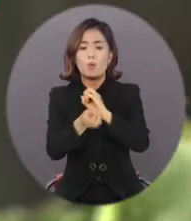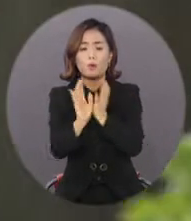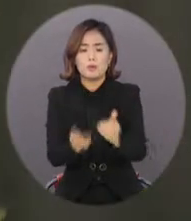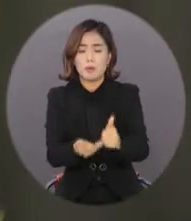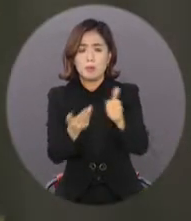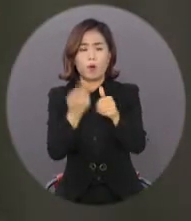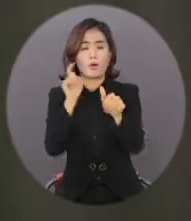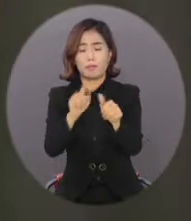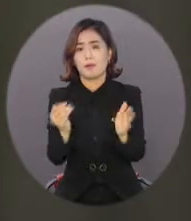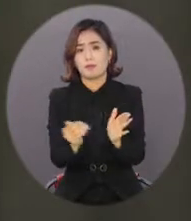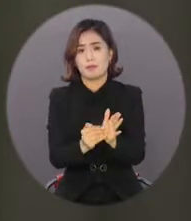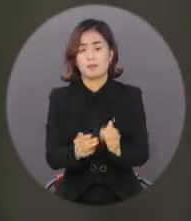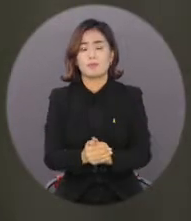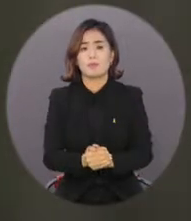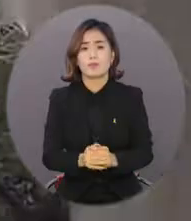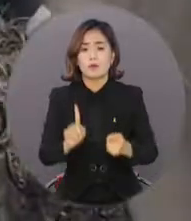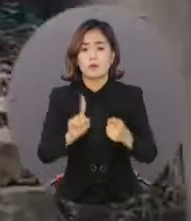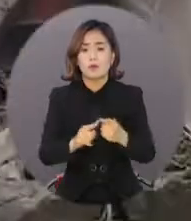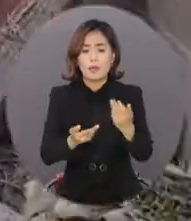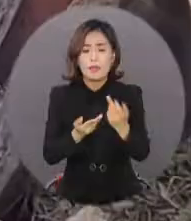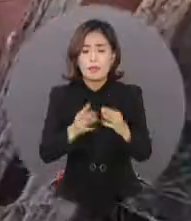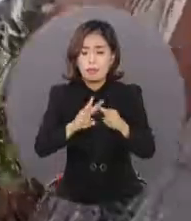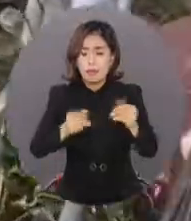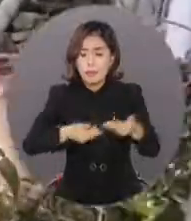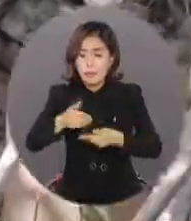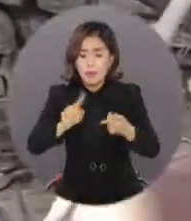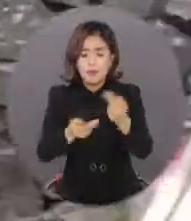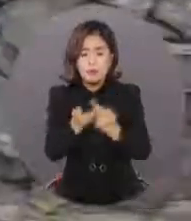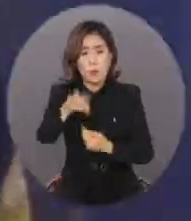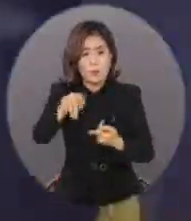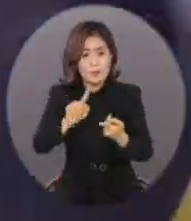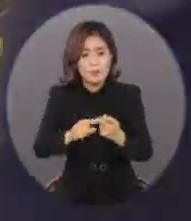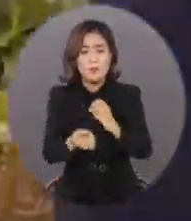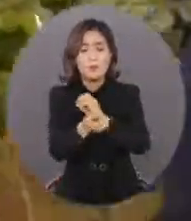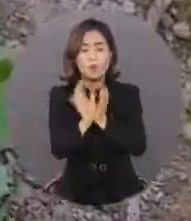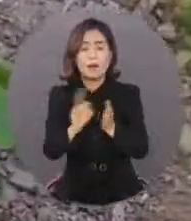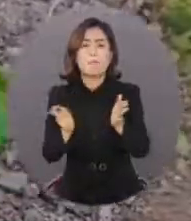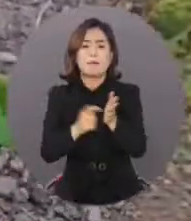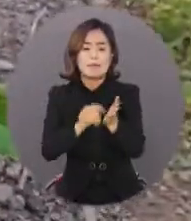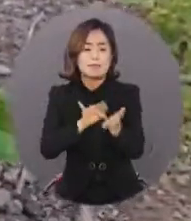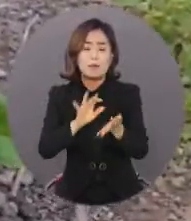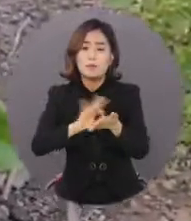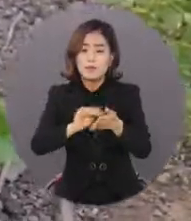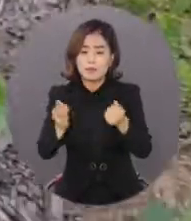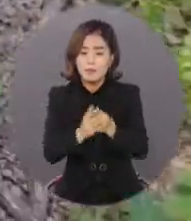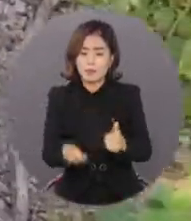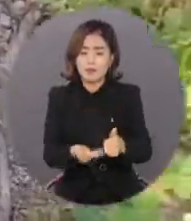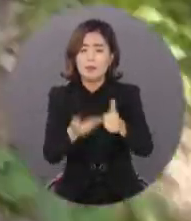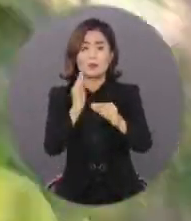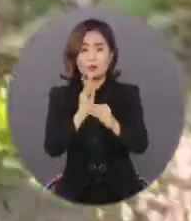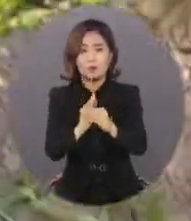혐의로 적발됐습니다. 특히 육지와 교류가 드문 섬마을에서 양귀비를 비상약으로 쓰겠다며 재배하는